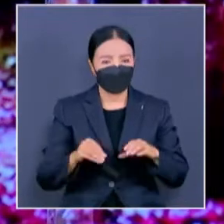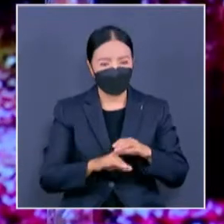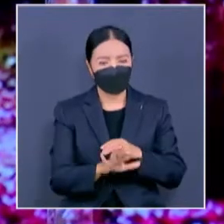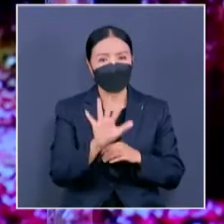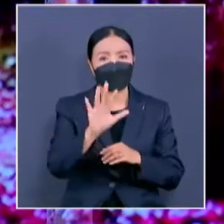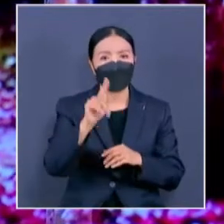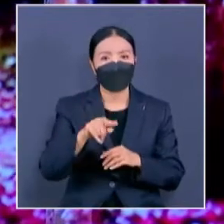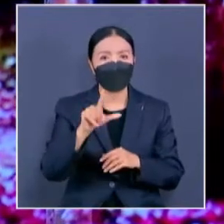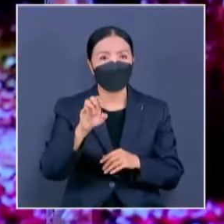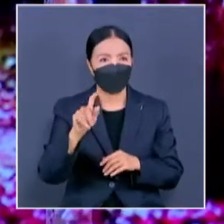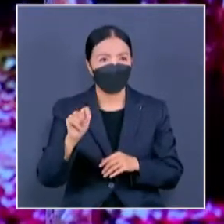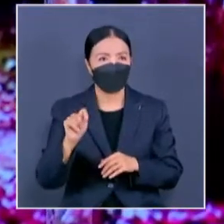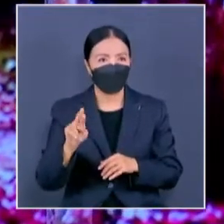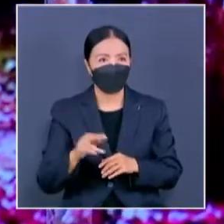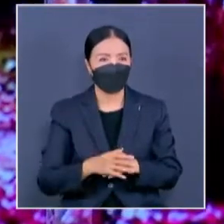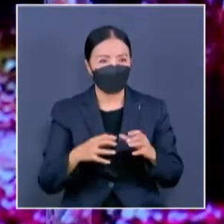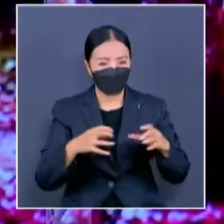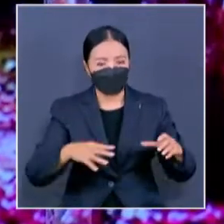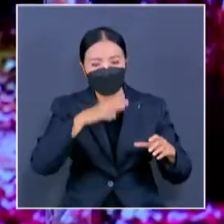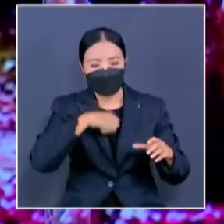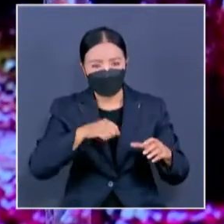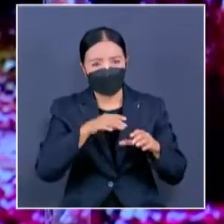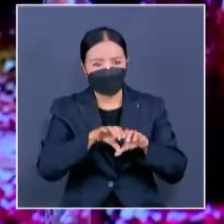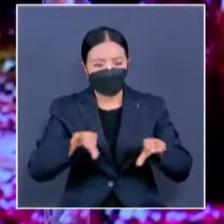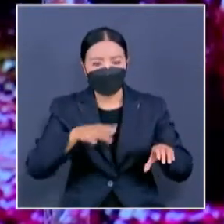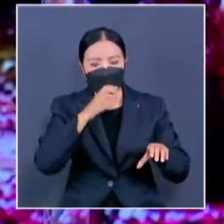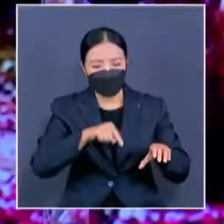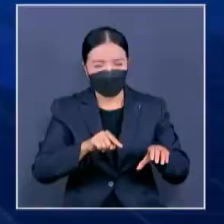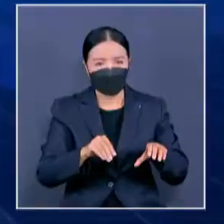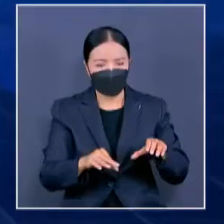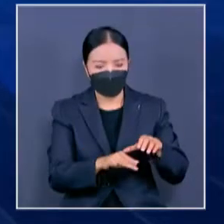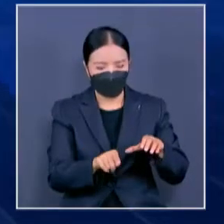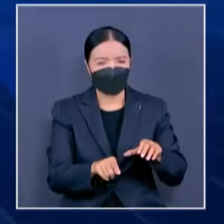5,000 ลิตรมันเกิดจากน้ำมันค้างท่อเก่าที่ทำการสำรวจณขณะนี้ครับ